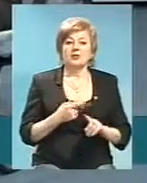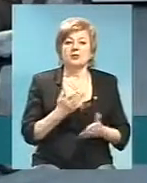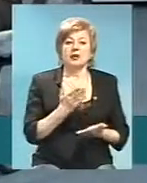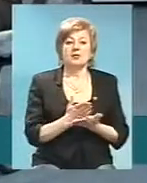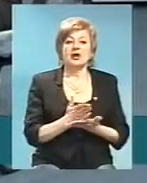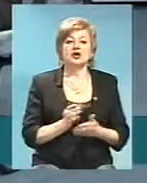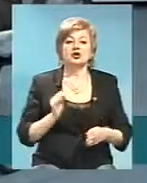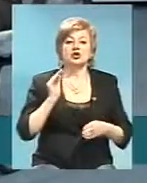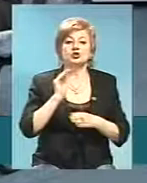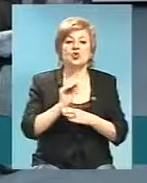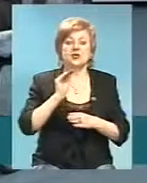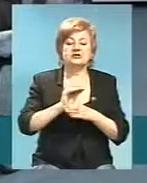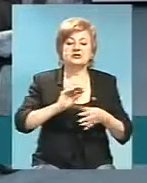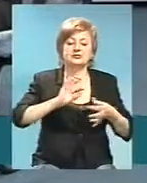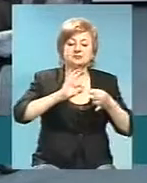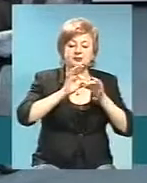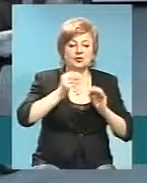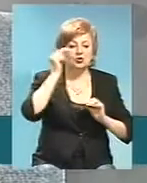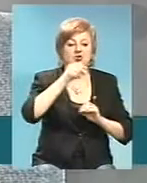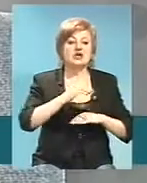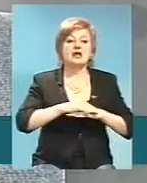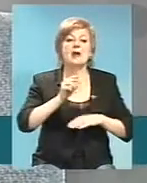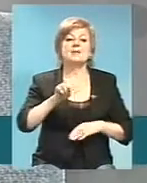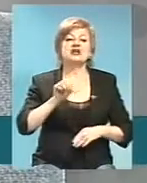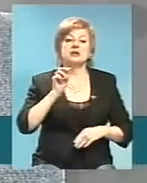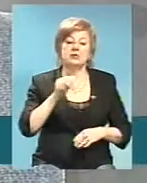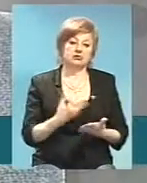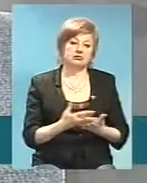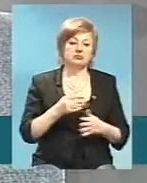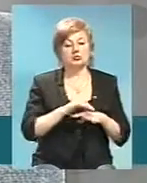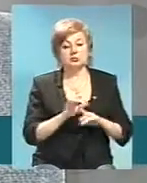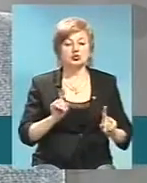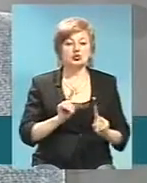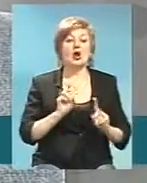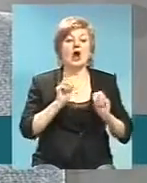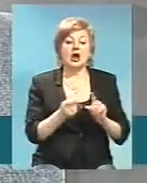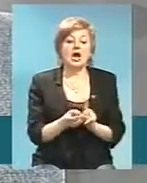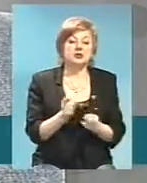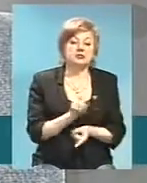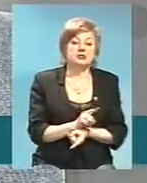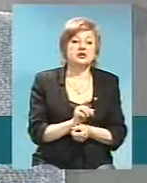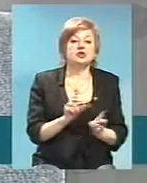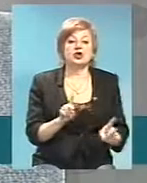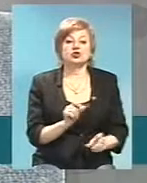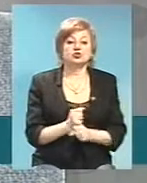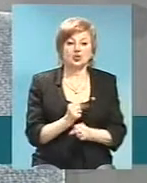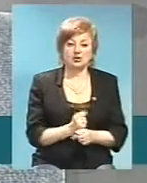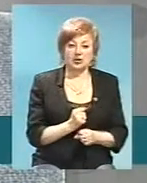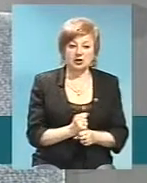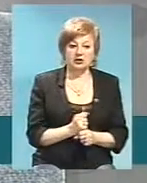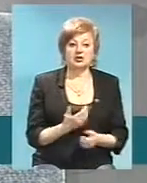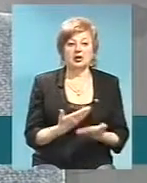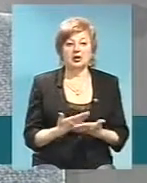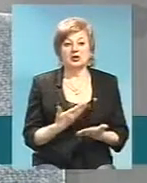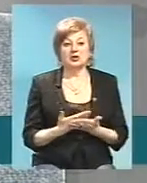додаткові вивчення предметів поглиблених. І от як тепер змінювати цей статус, змінювати, чи що робити з цим? От у нас